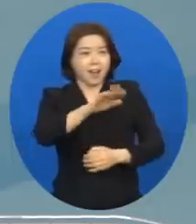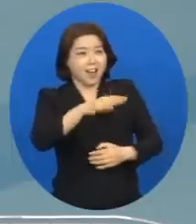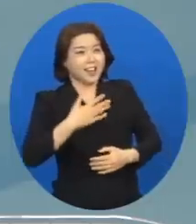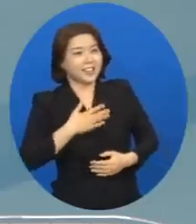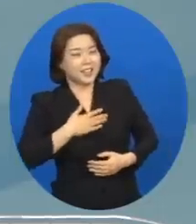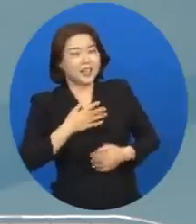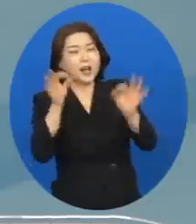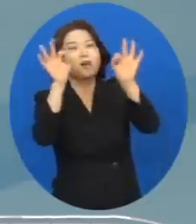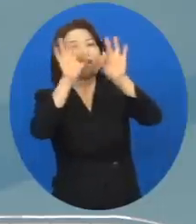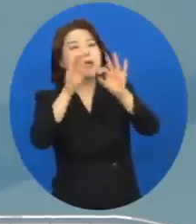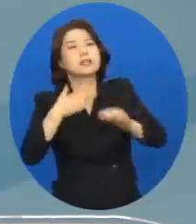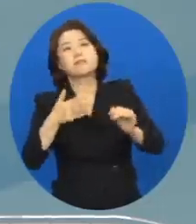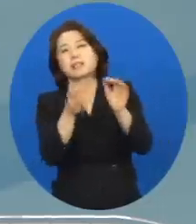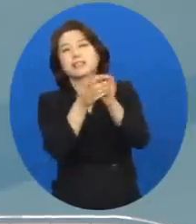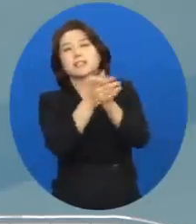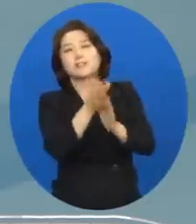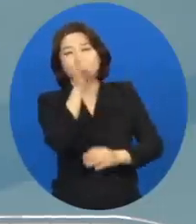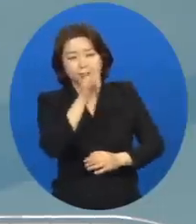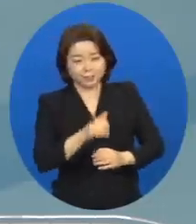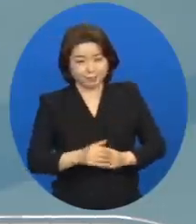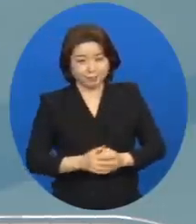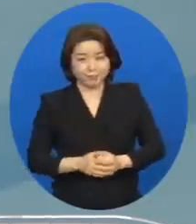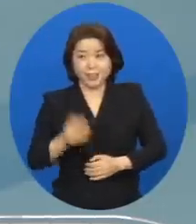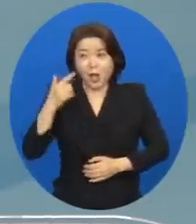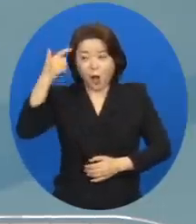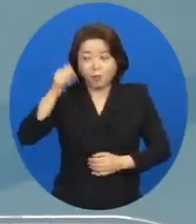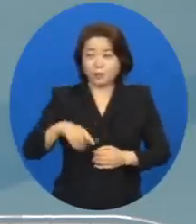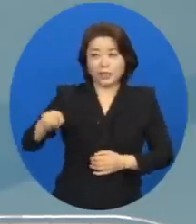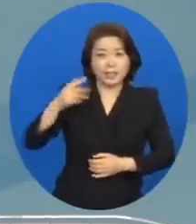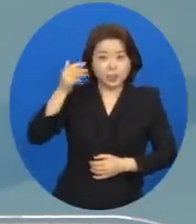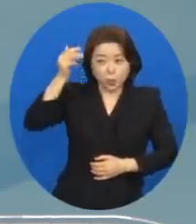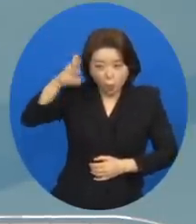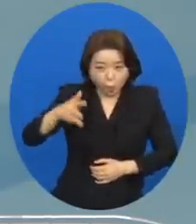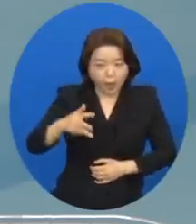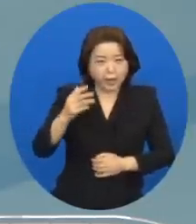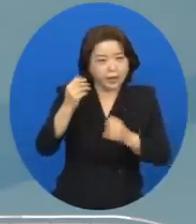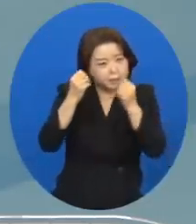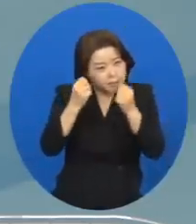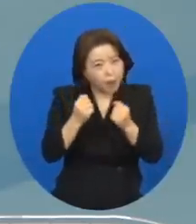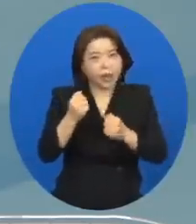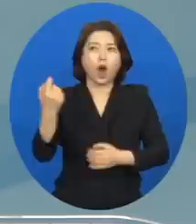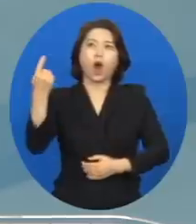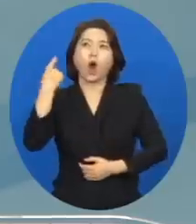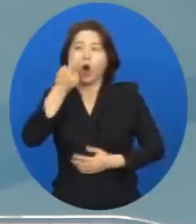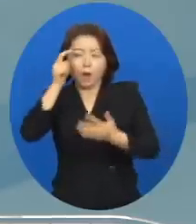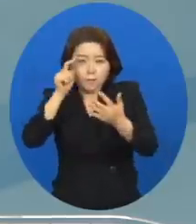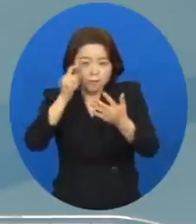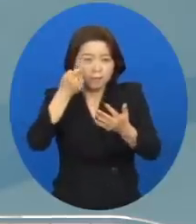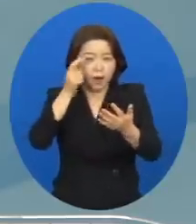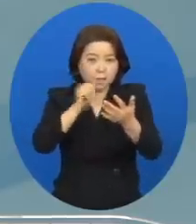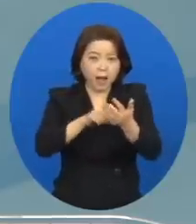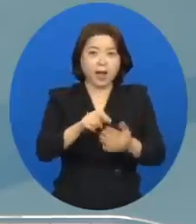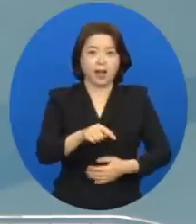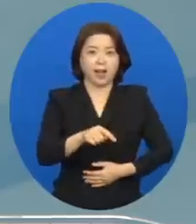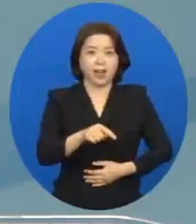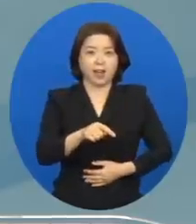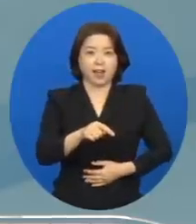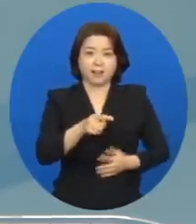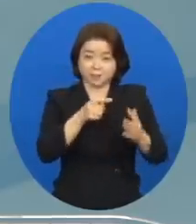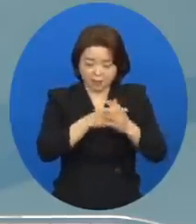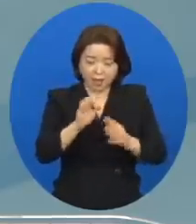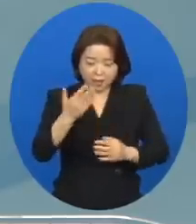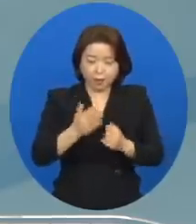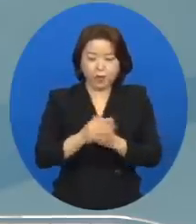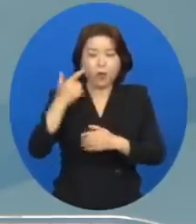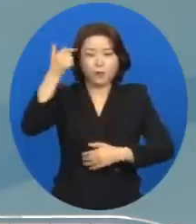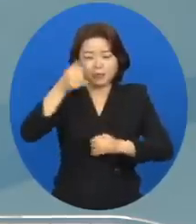페이스북 친구예요. 목사님이 이 호텔에 머무시는 것을 어제 알았어요. 그래서 목사님 꼭